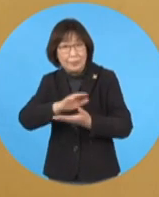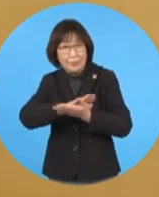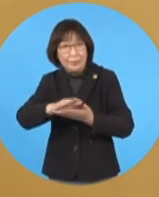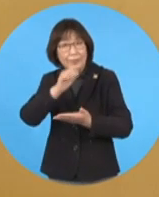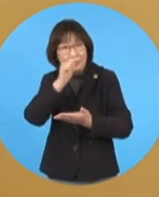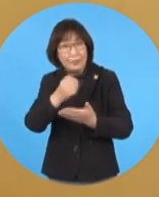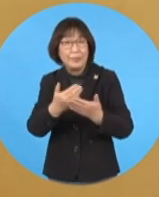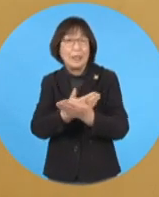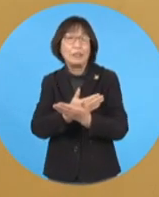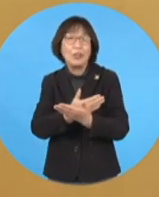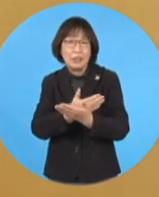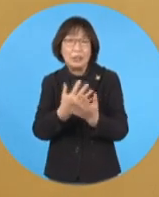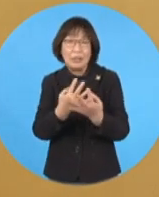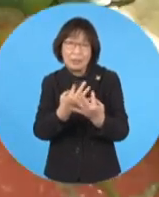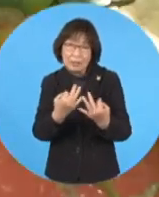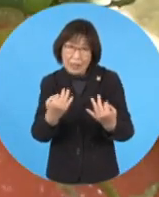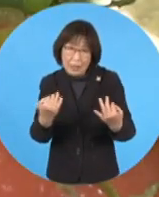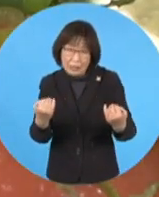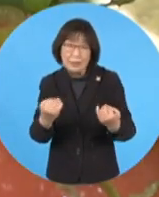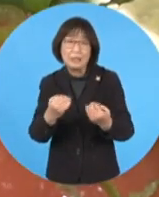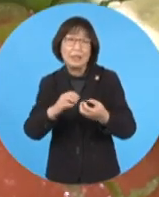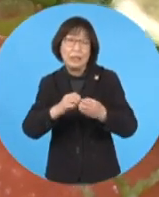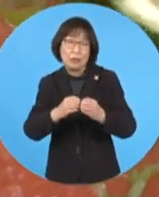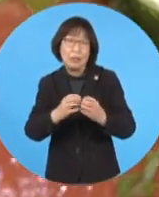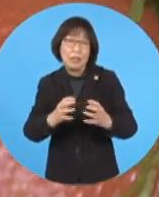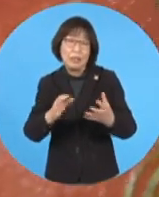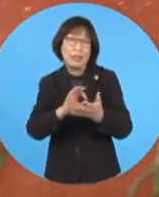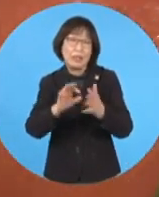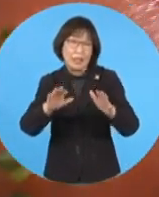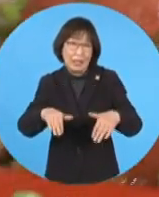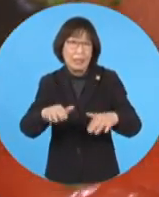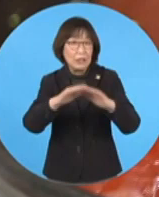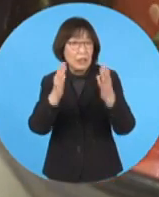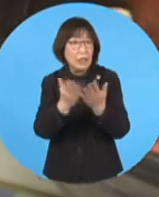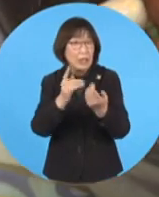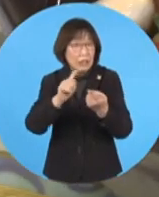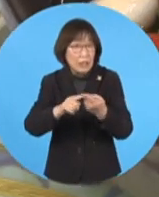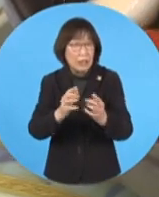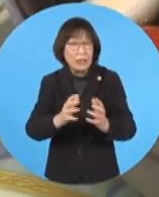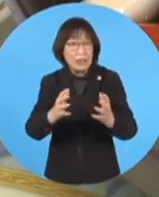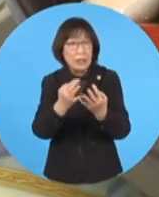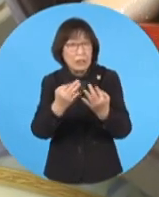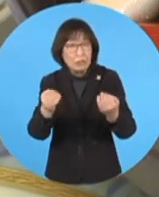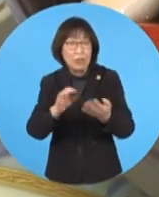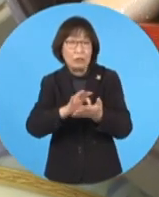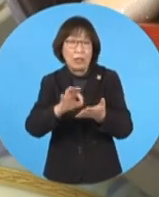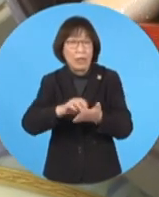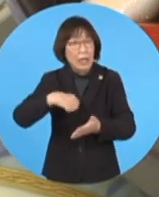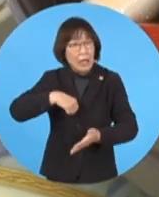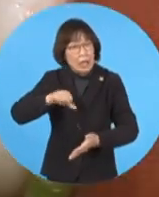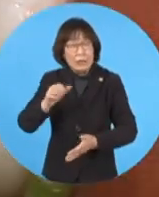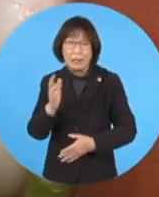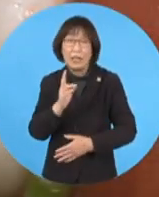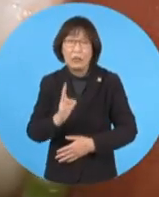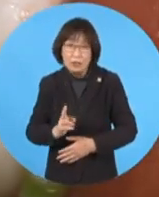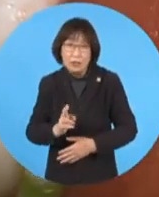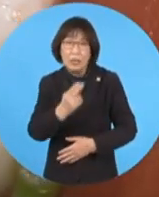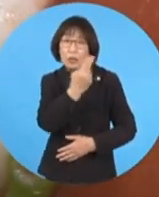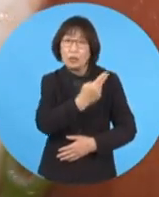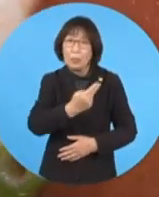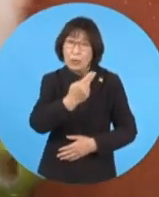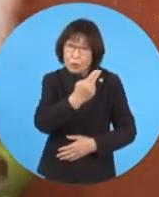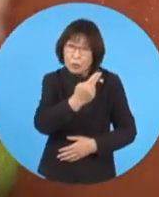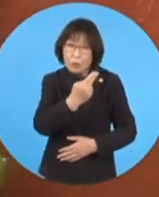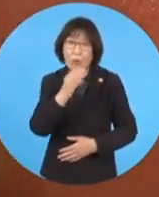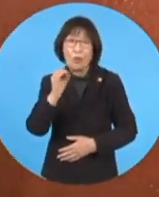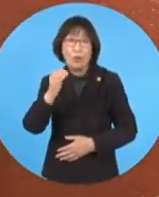の野菜を使いました。全体的に野菜をたくさん使ったので、飽きないようにするためにトマトやオクラ